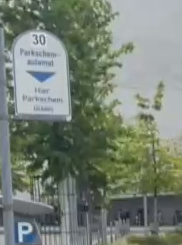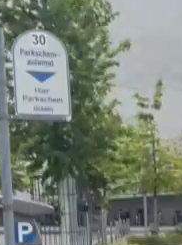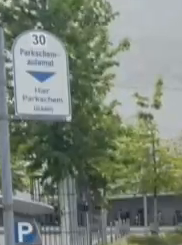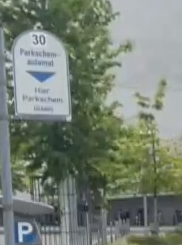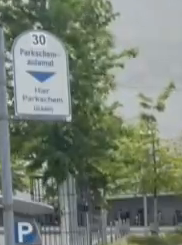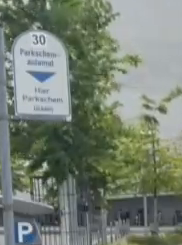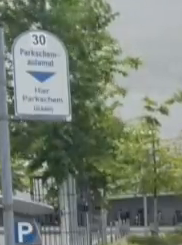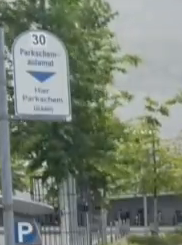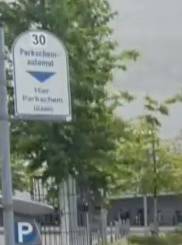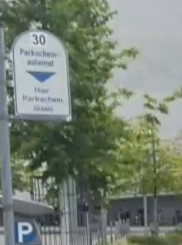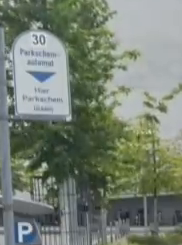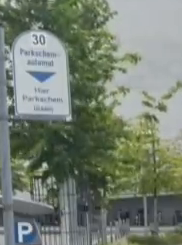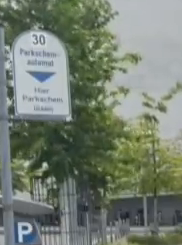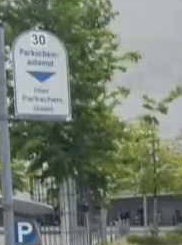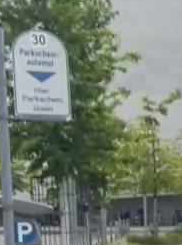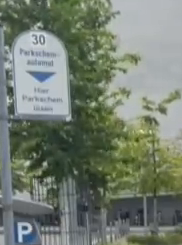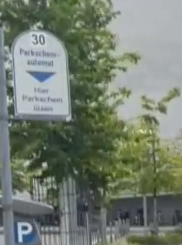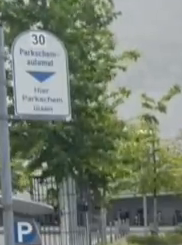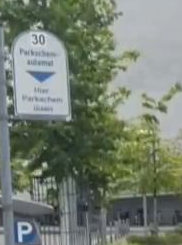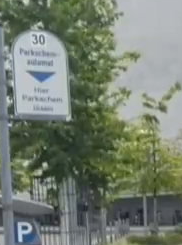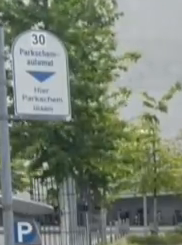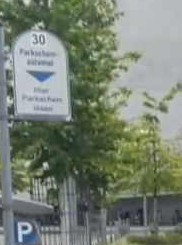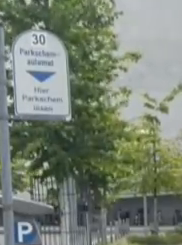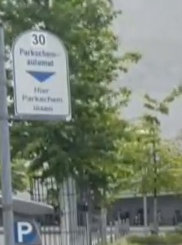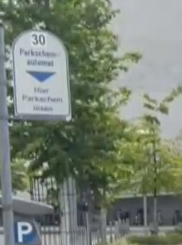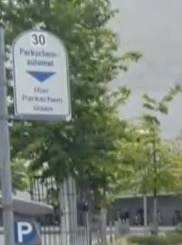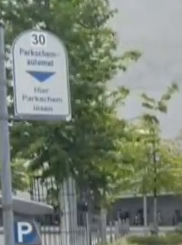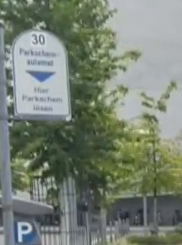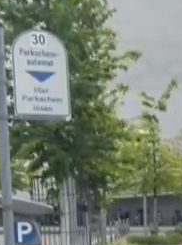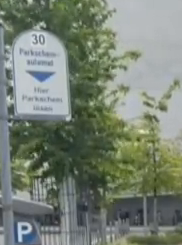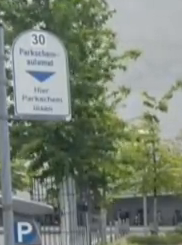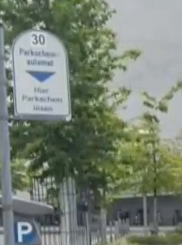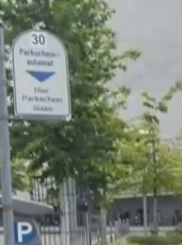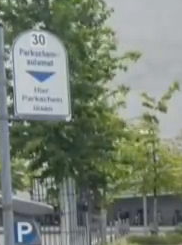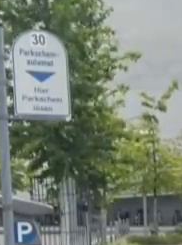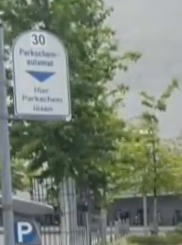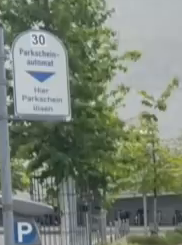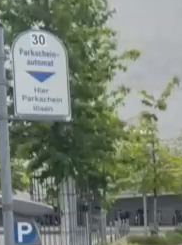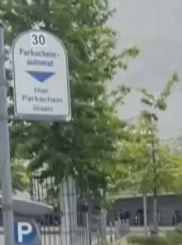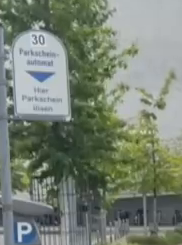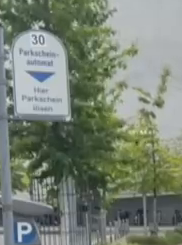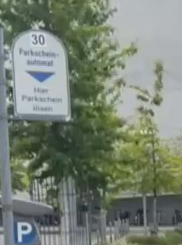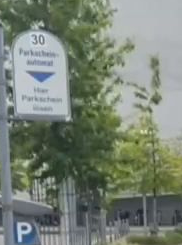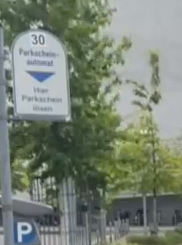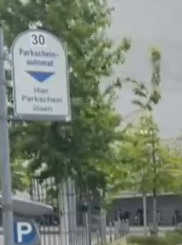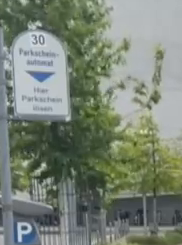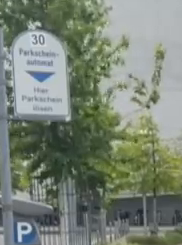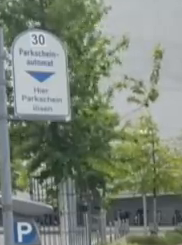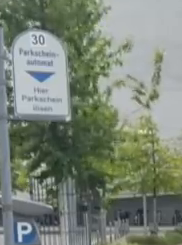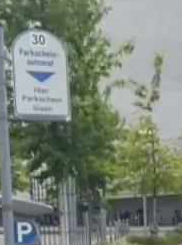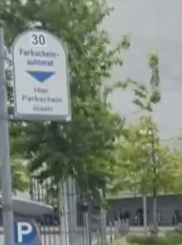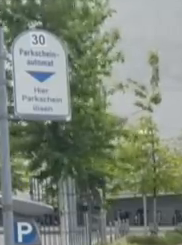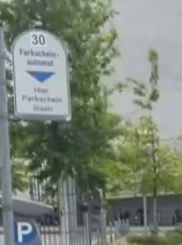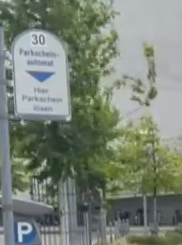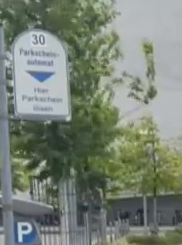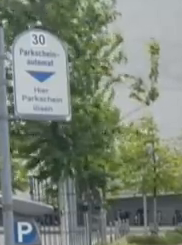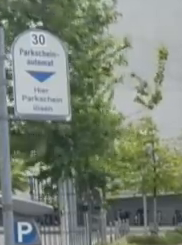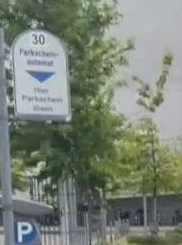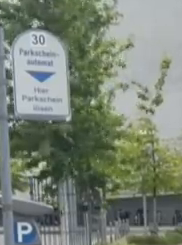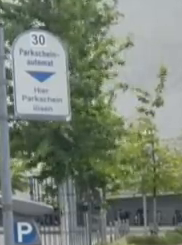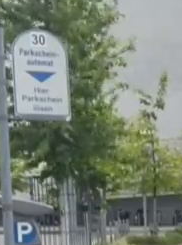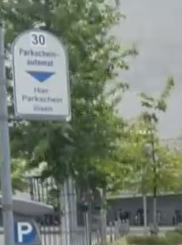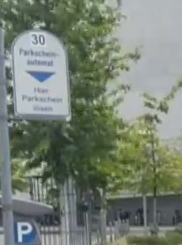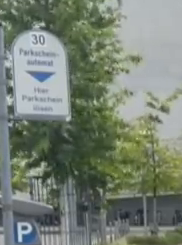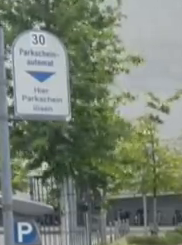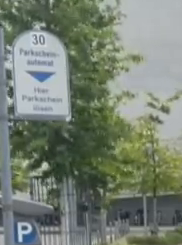Anwaltsrechnung 1.500 Euro und Honorarforderung 500 Euro für 11 Sekunden. Als ich das einem Kollegen erzählte, sagte er, das müssen Sie